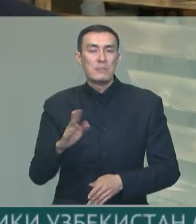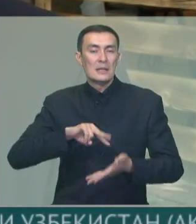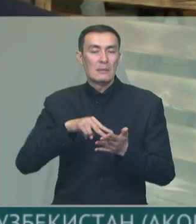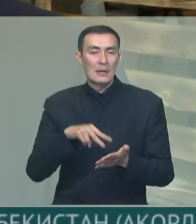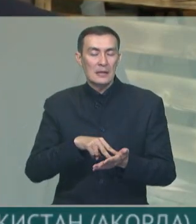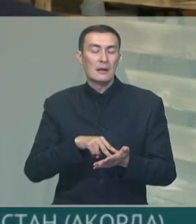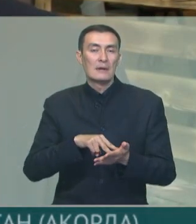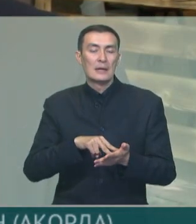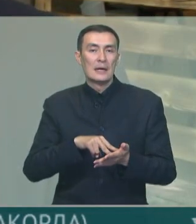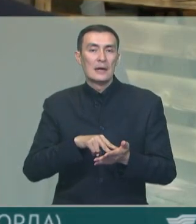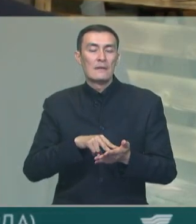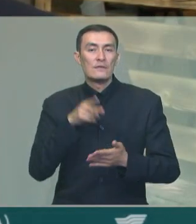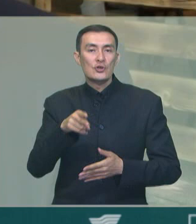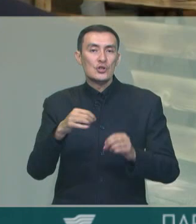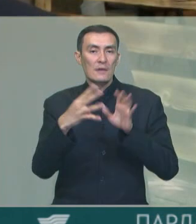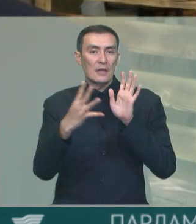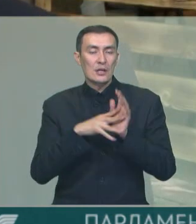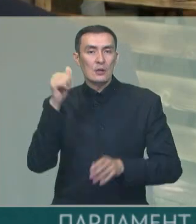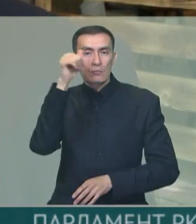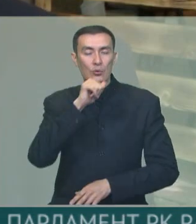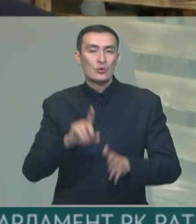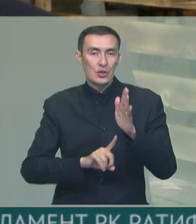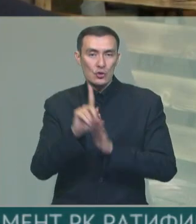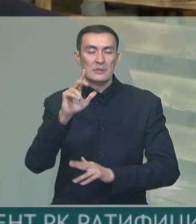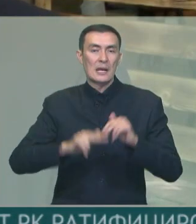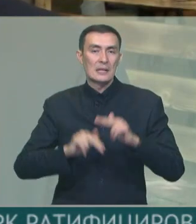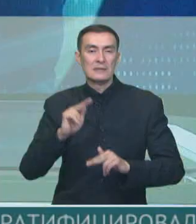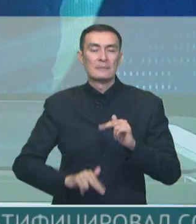разработан. То есть в 2019 году уже приступит к строительству.